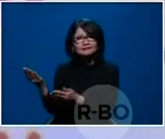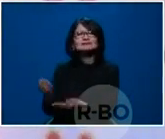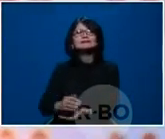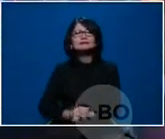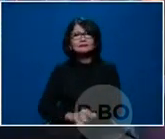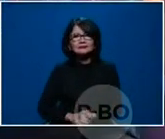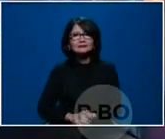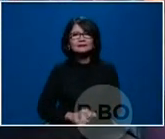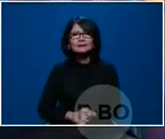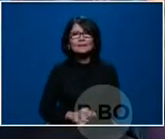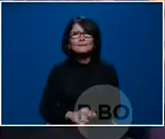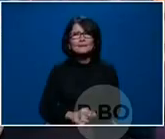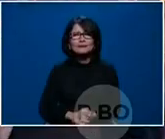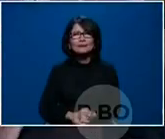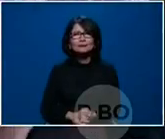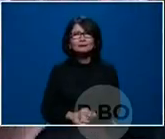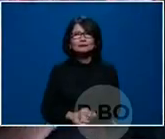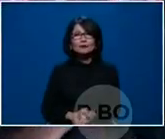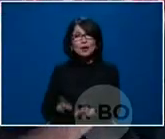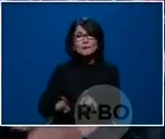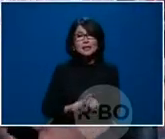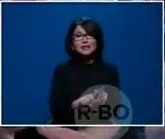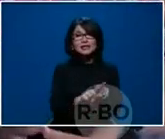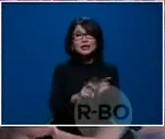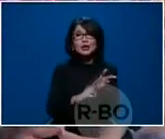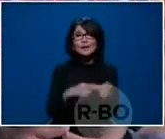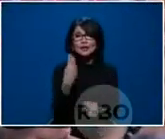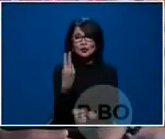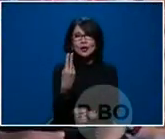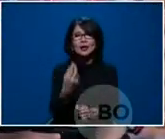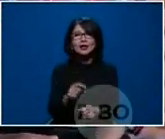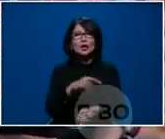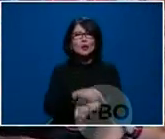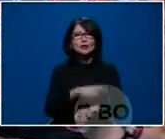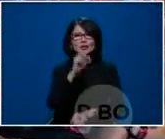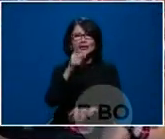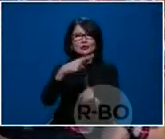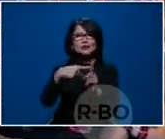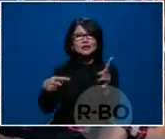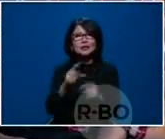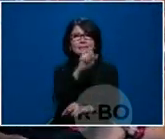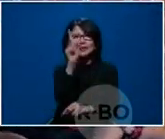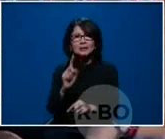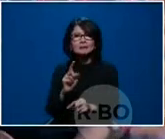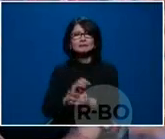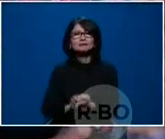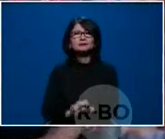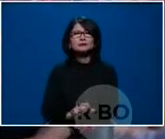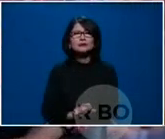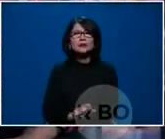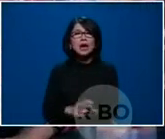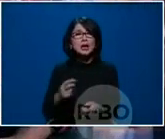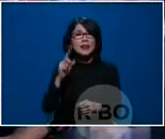silakan Ya baik silakan paslon 2 anda memiliki waktu 1 Seteng menit untuk menjawab pertanyaan tersebut di dalam